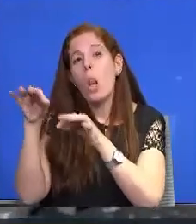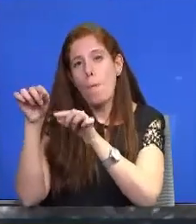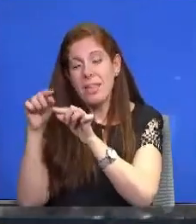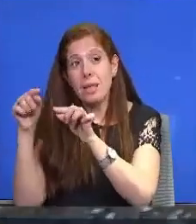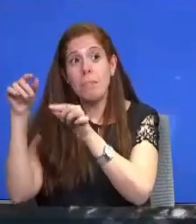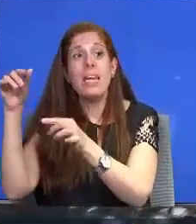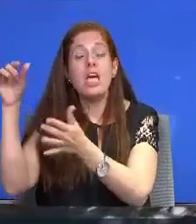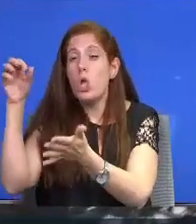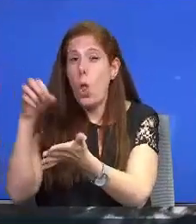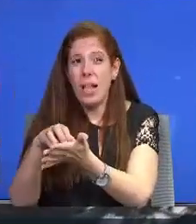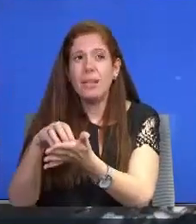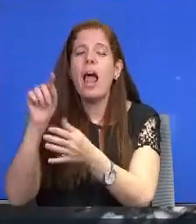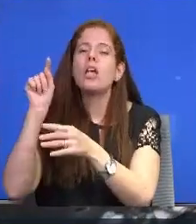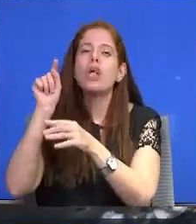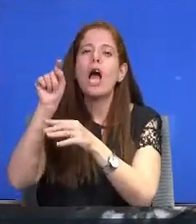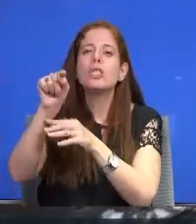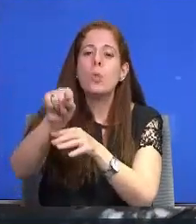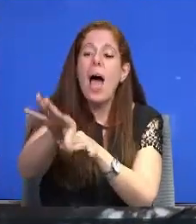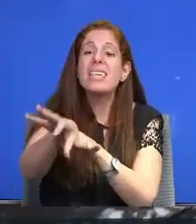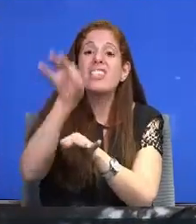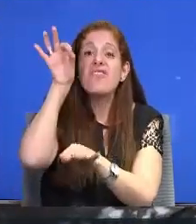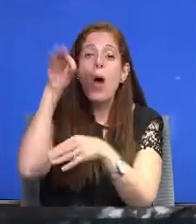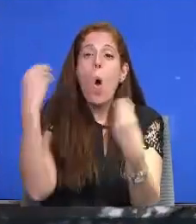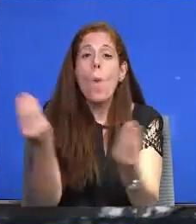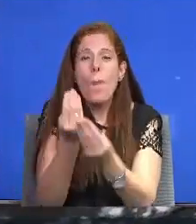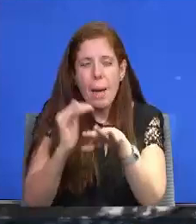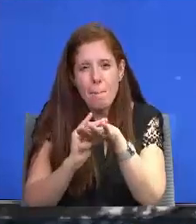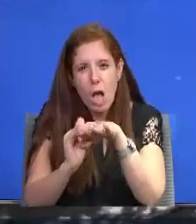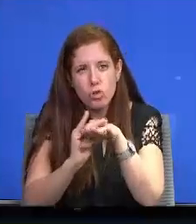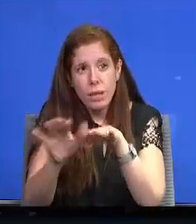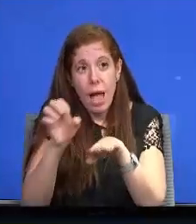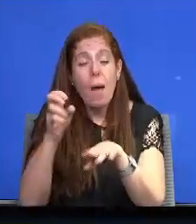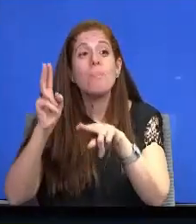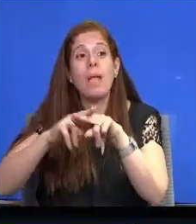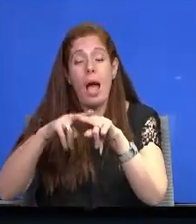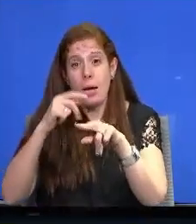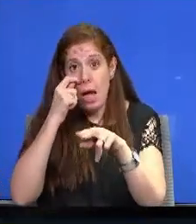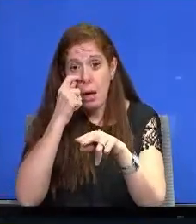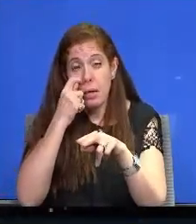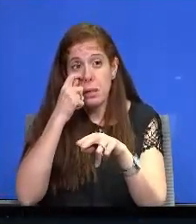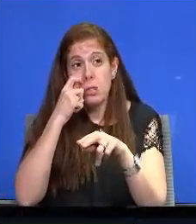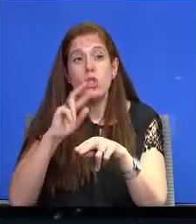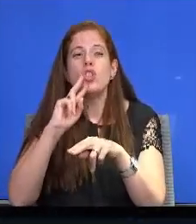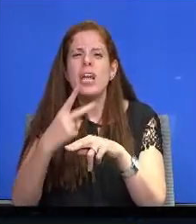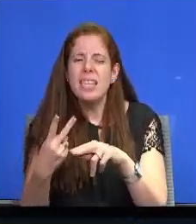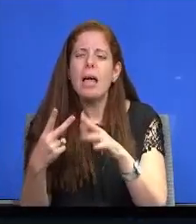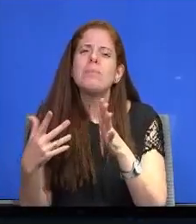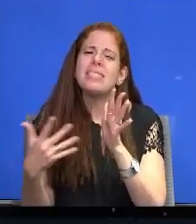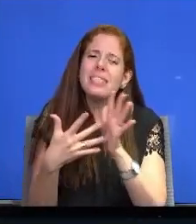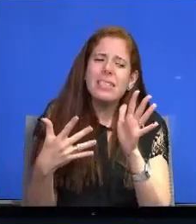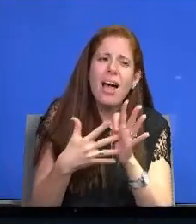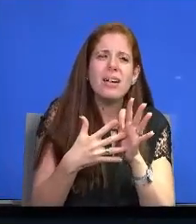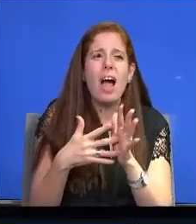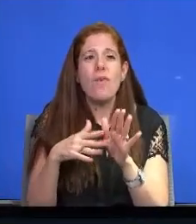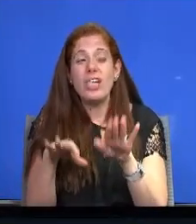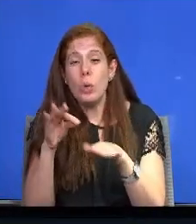אלא שלחה זרוע רובוטית ואספה חומרים מפני השטח. אחר כך בילתה 2 שנים בסריקות וקליטת נתונים